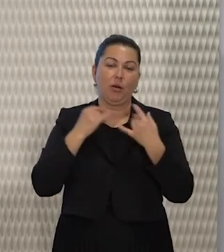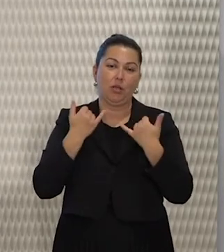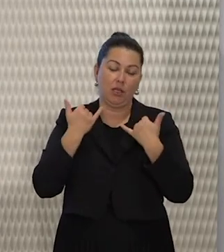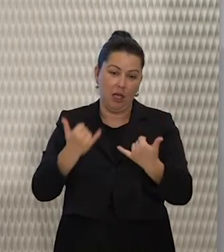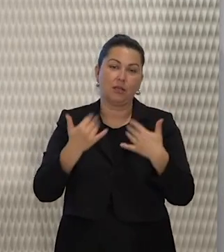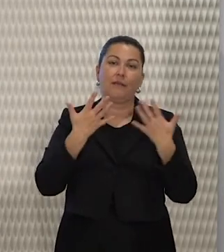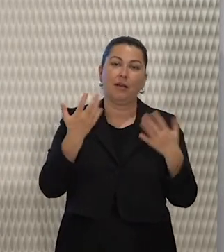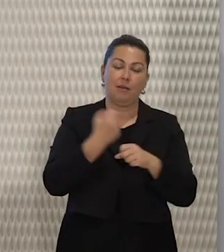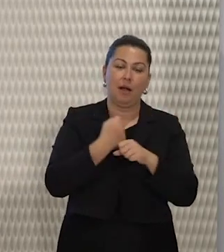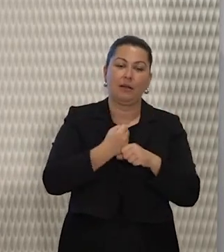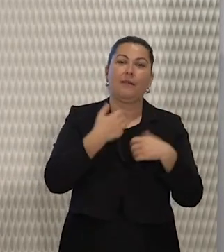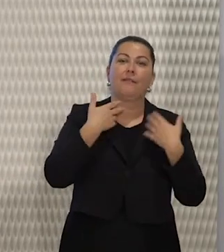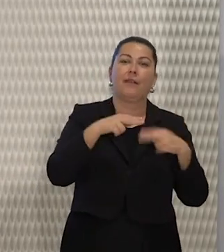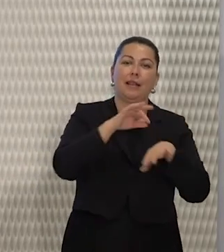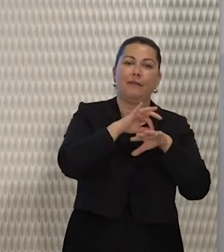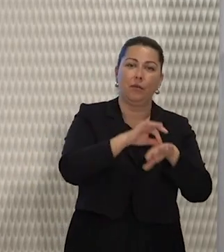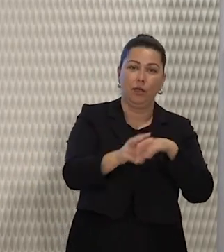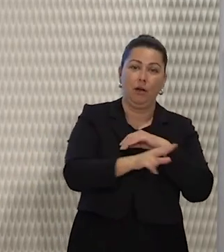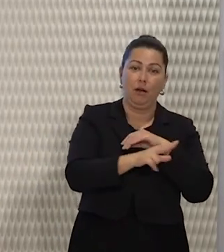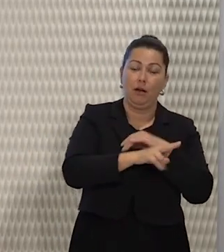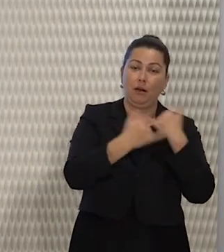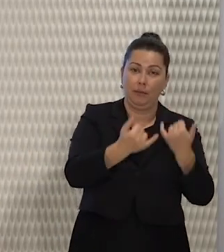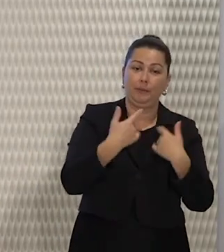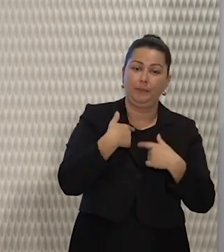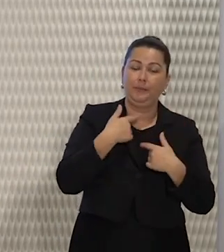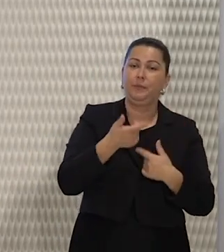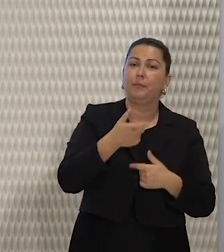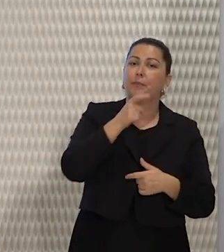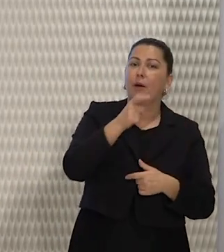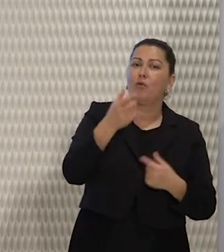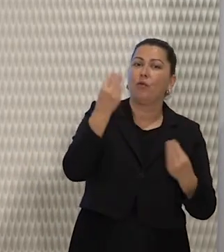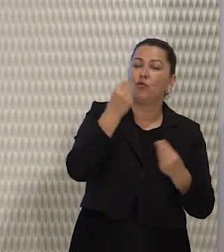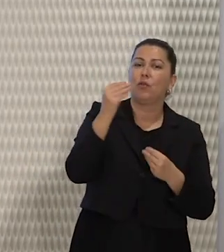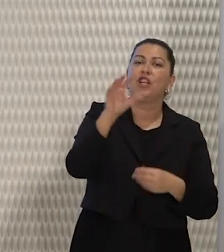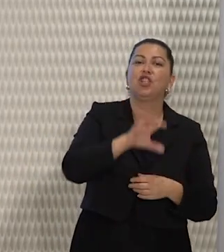Lehre, absolviert er gerade. Er ist, glaube ich, gerade in der Berufsschule Scherding